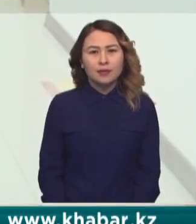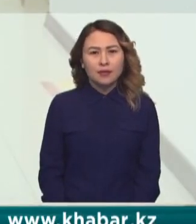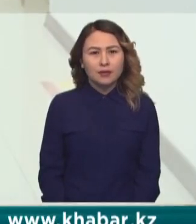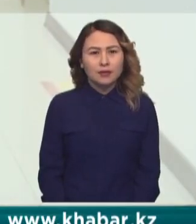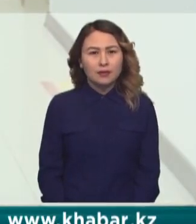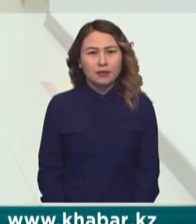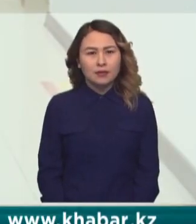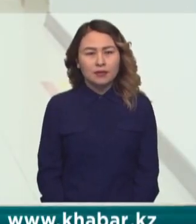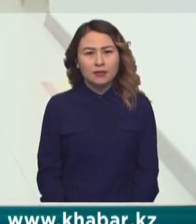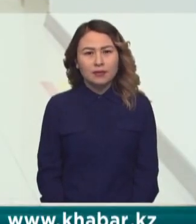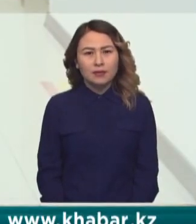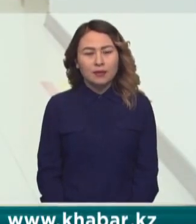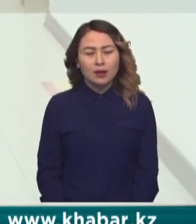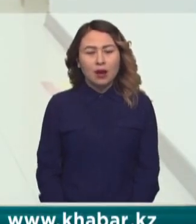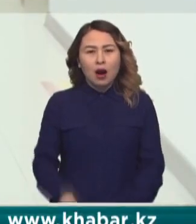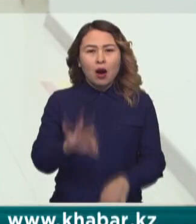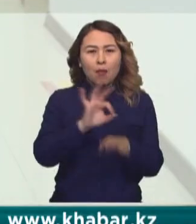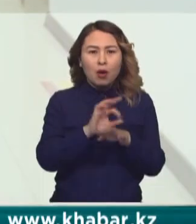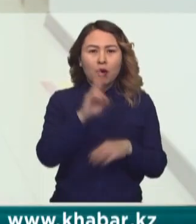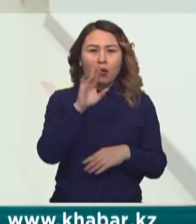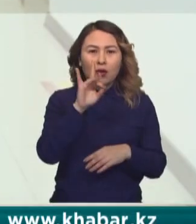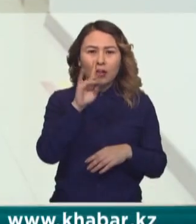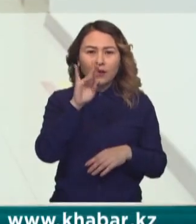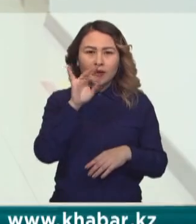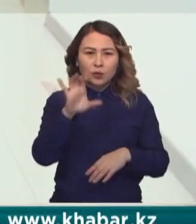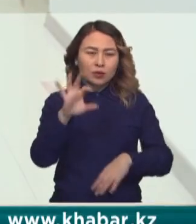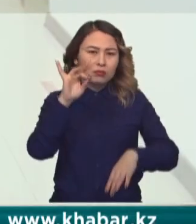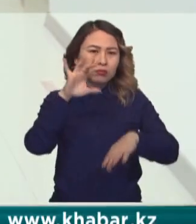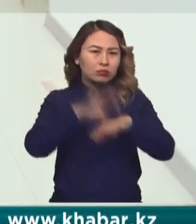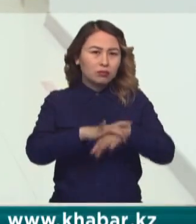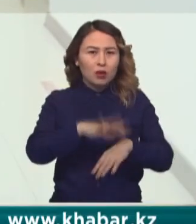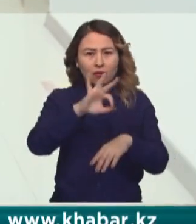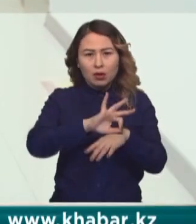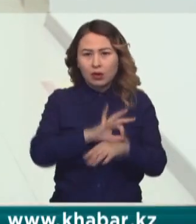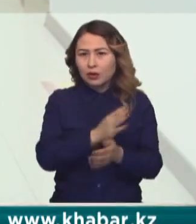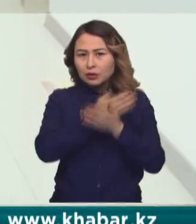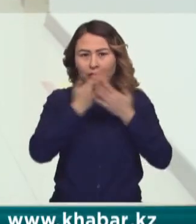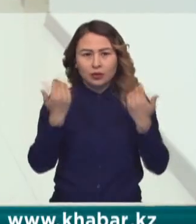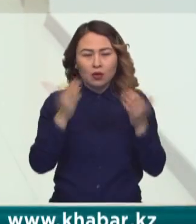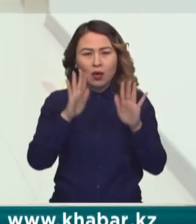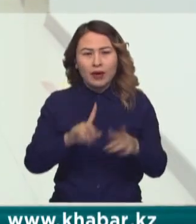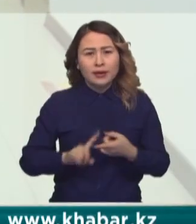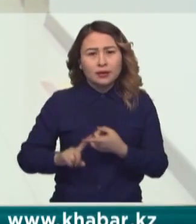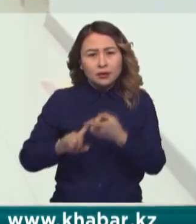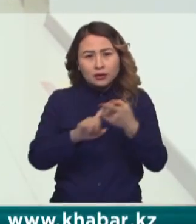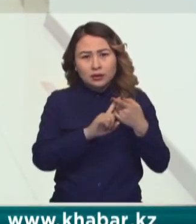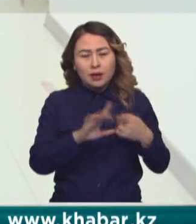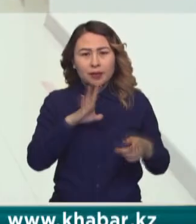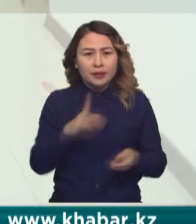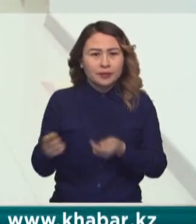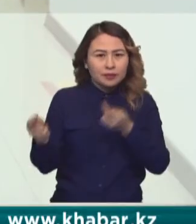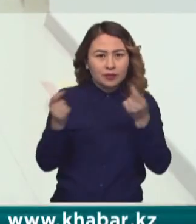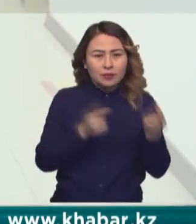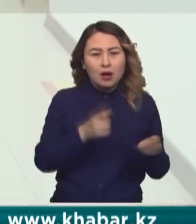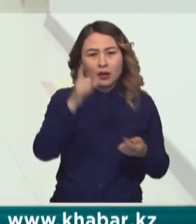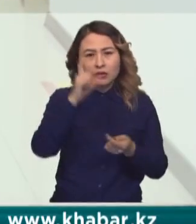Диагноз коронавирус не подтвердился. Коронавирус анықталған жоқ. Пациенттер жедел респираторлы вирус инфекциясы диагнозымен жеткізілген болатын.